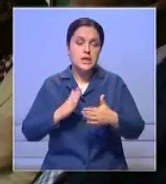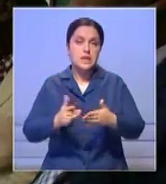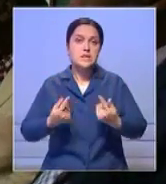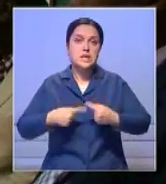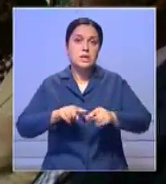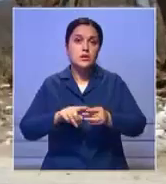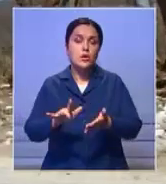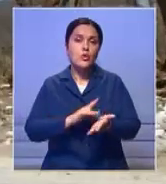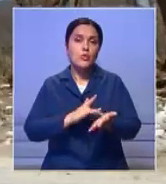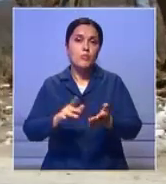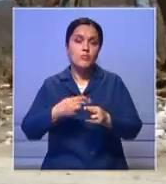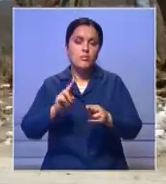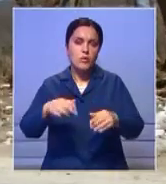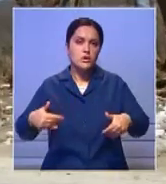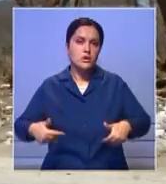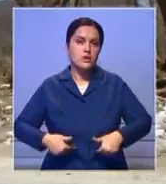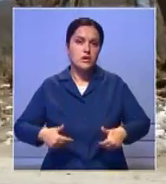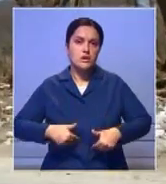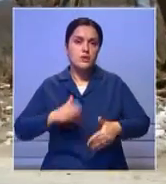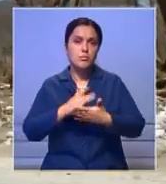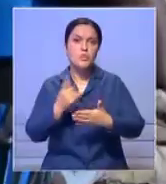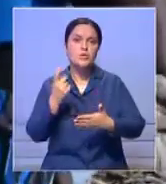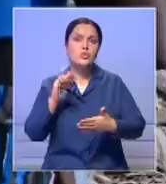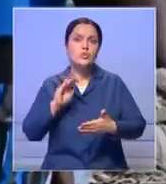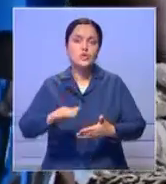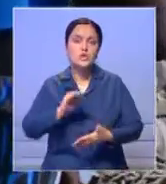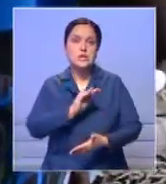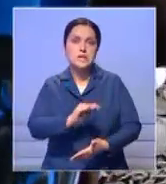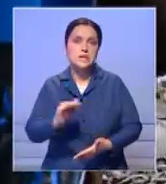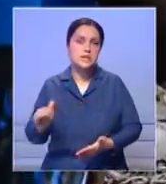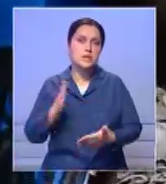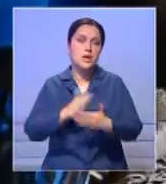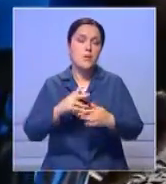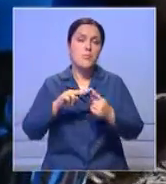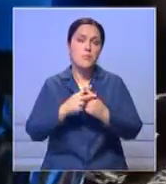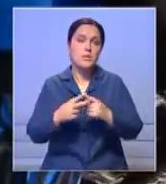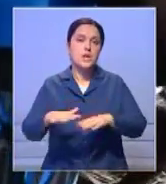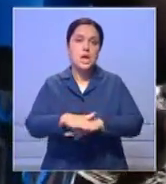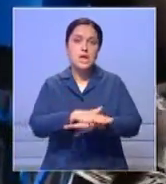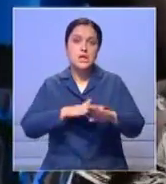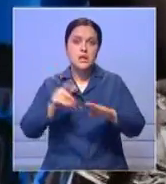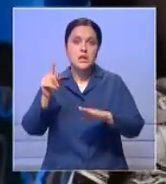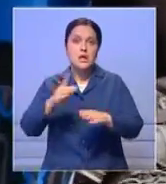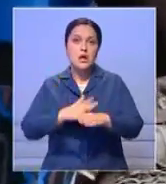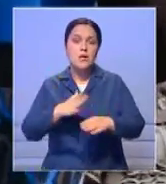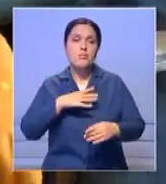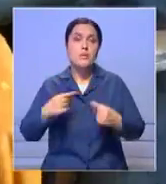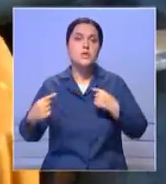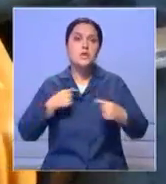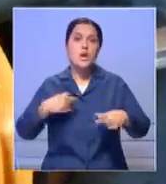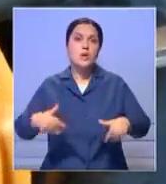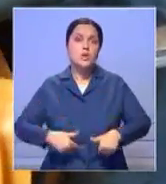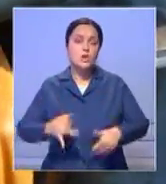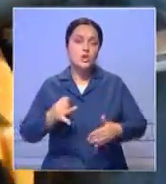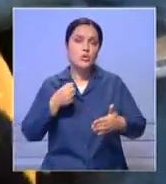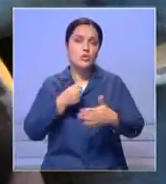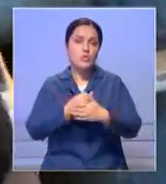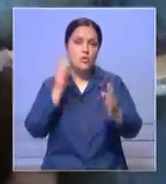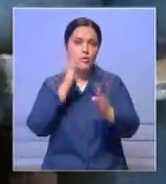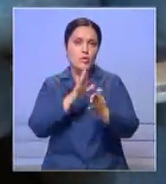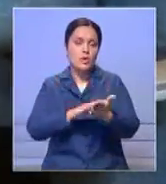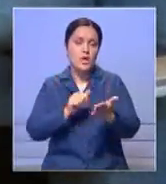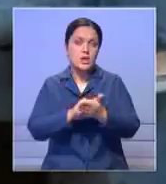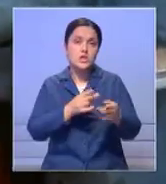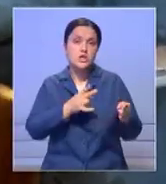оценкам организации, это приведет к голоданию более чем сотни тысяч детей. Правда, половина населения Гаити страдала от недостатка доедания и до